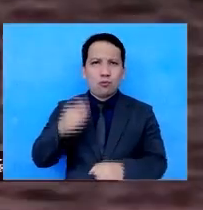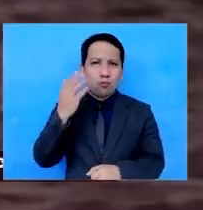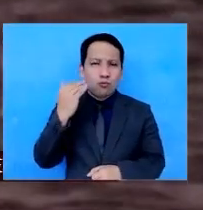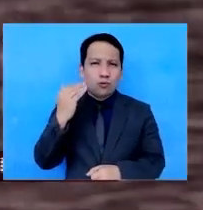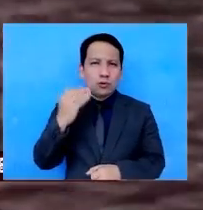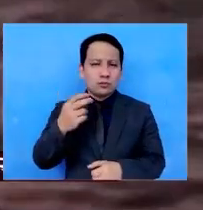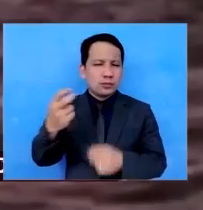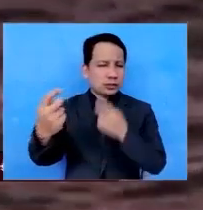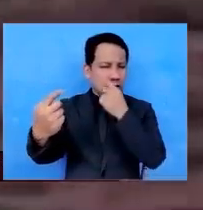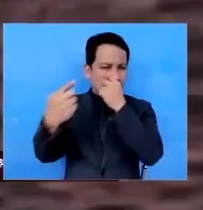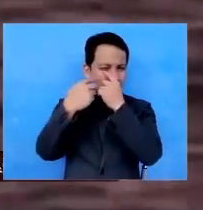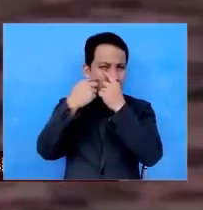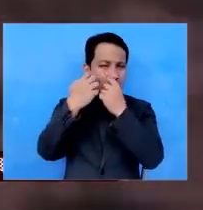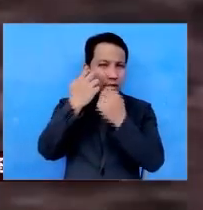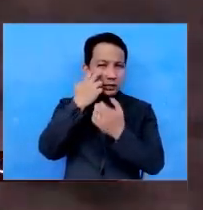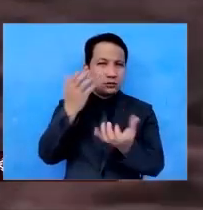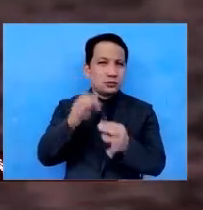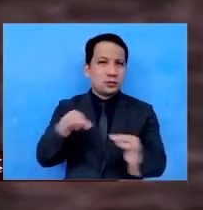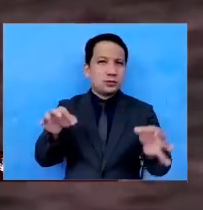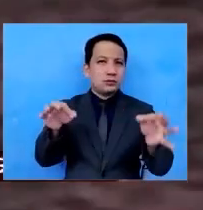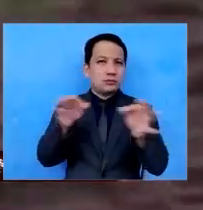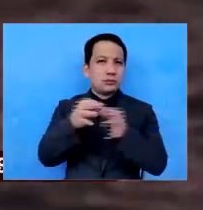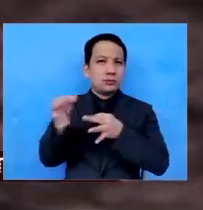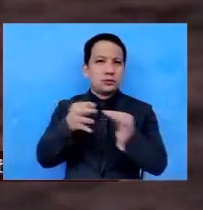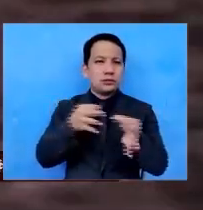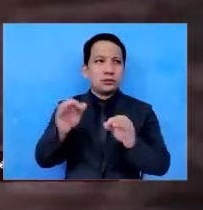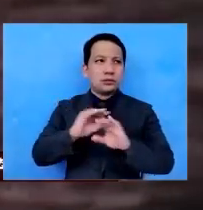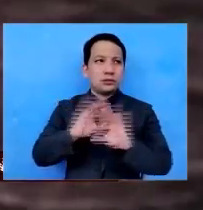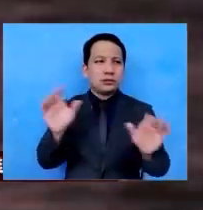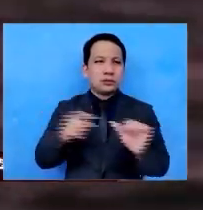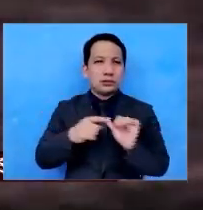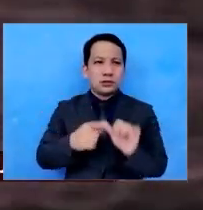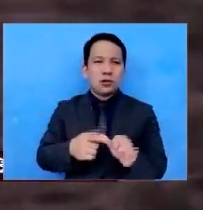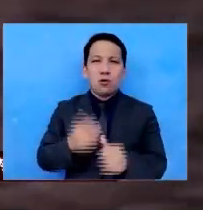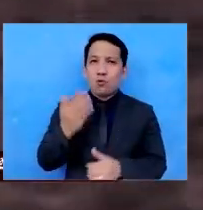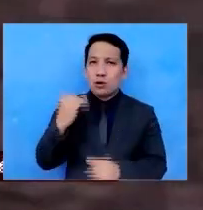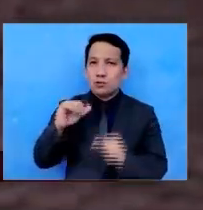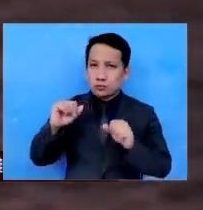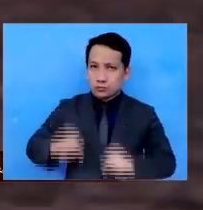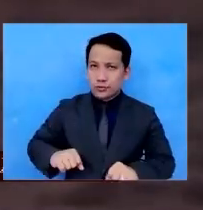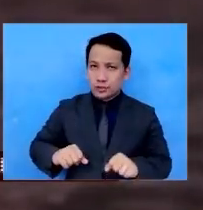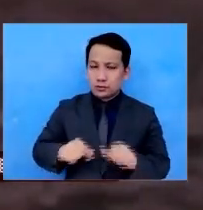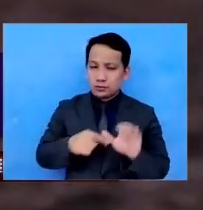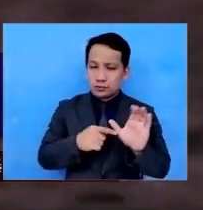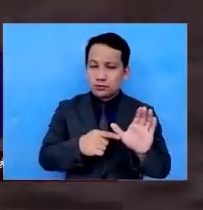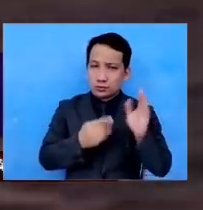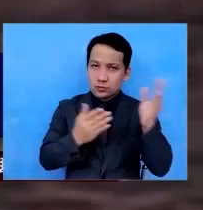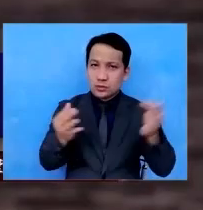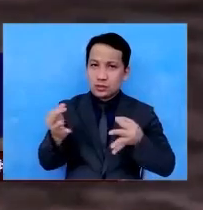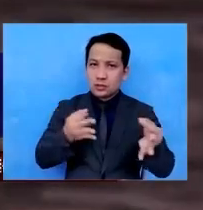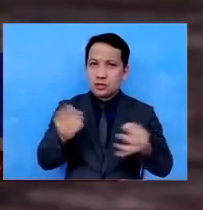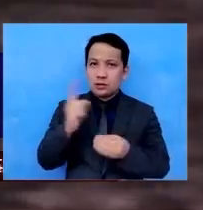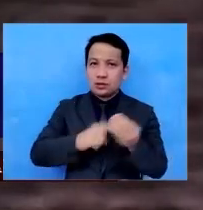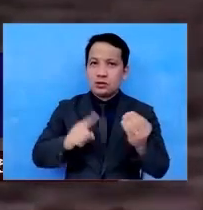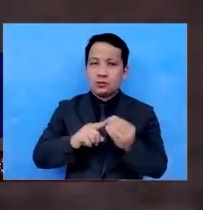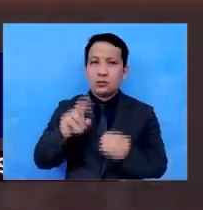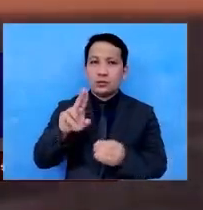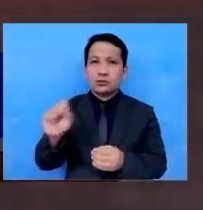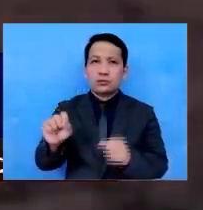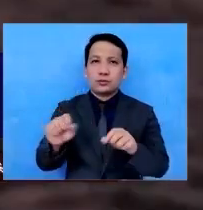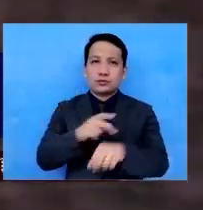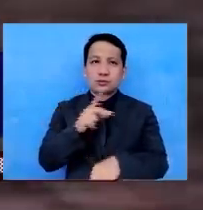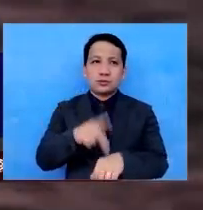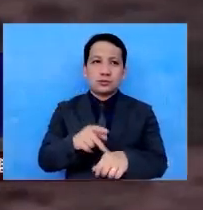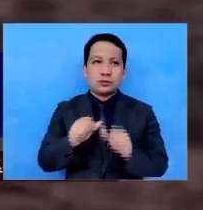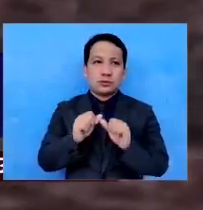makabulag. Kaya dapat na raw linawin ng Pilipinas sa Amerika kung pwede na ba itong basihan para pairalin ang US-Philippines